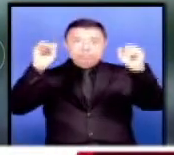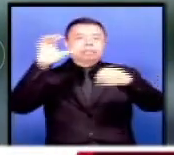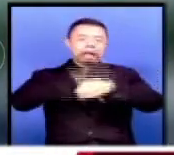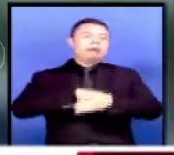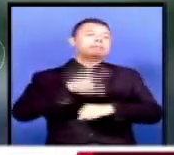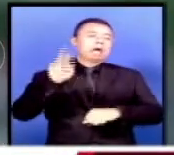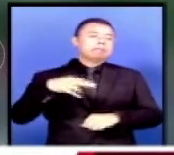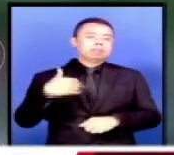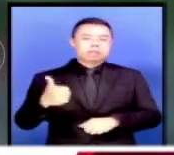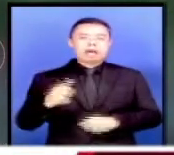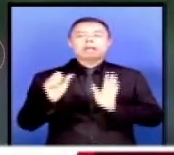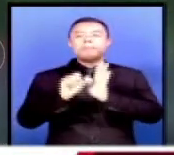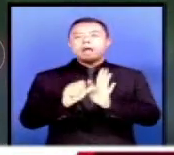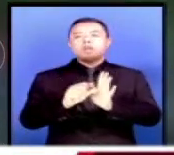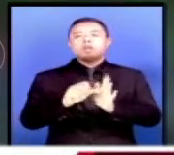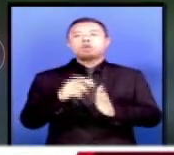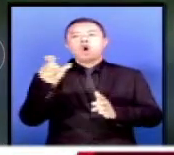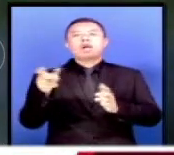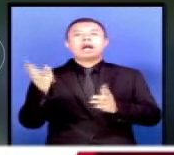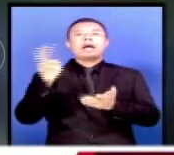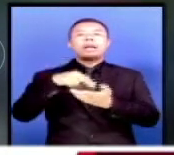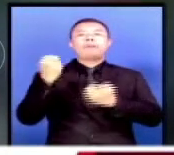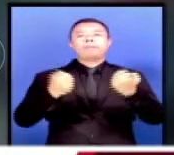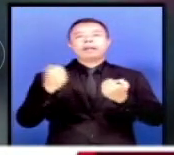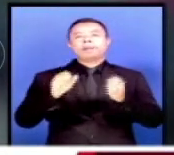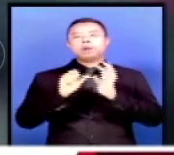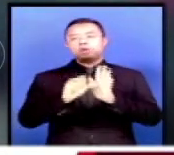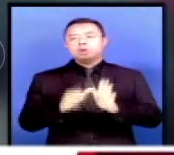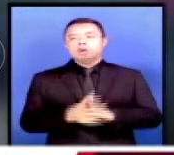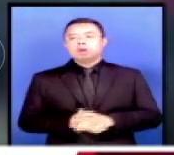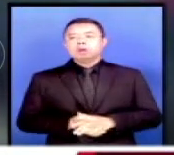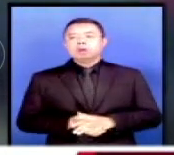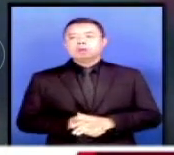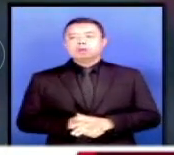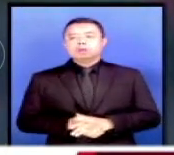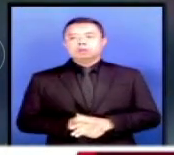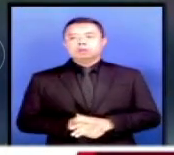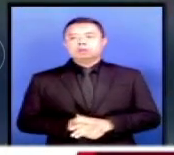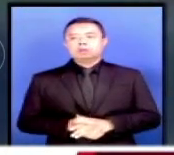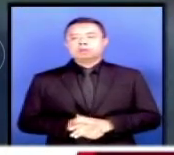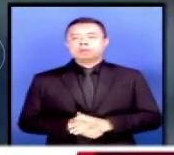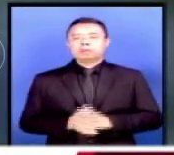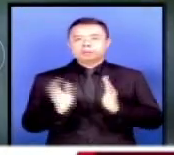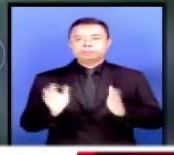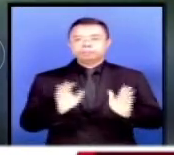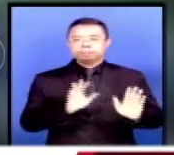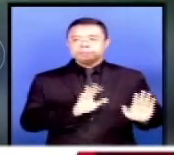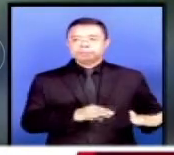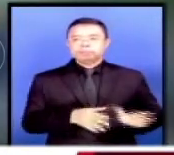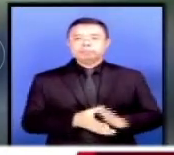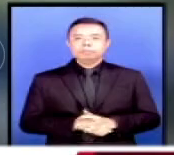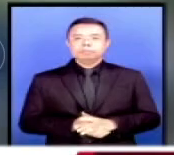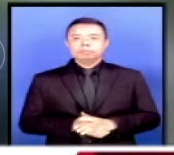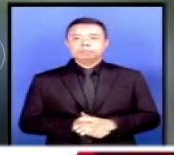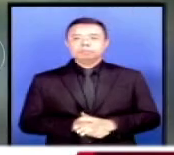oleh panitia dibantu sejumlah pengendara. Tim TV One mengabarkan.